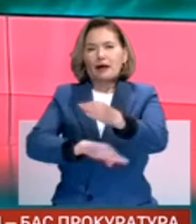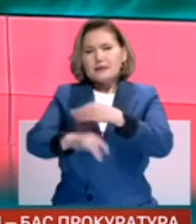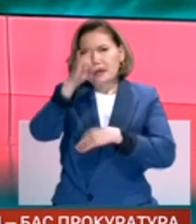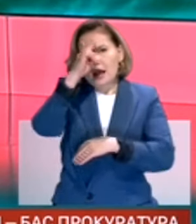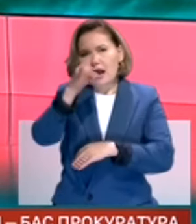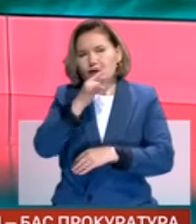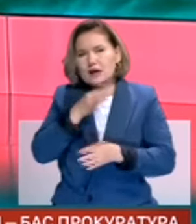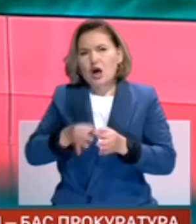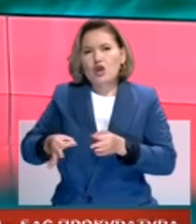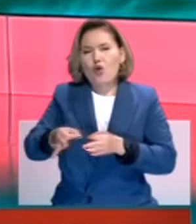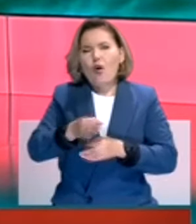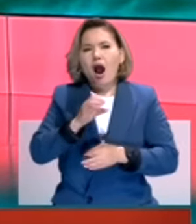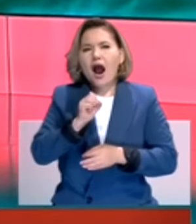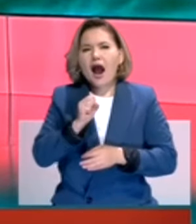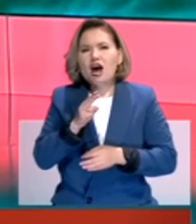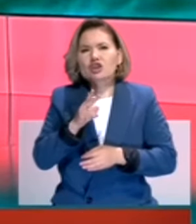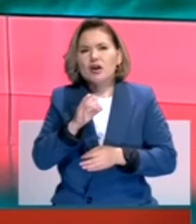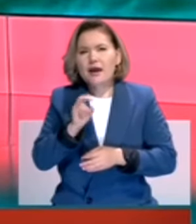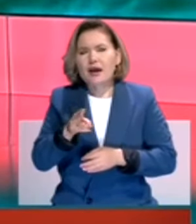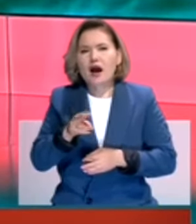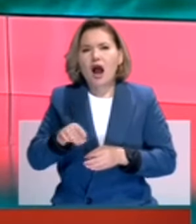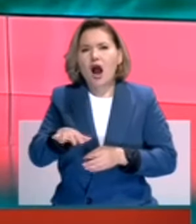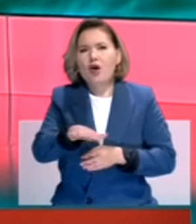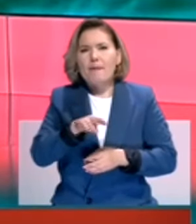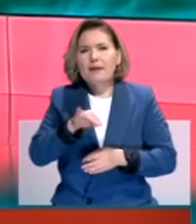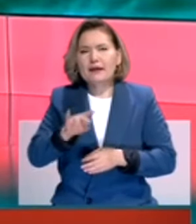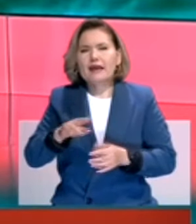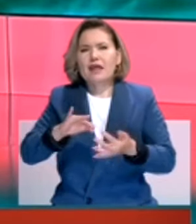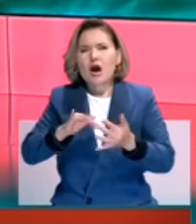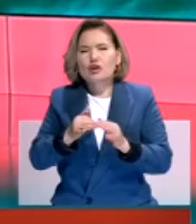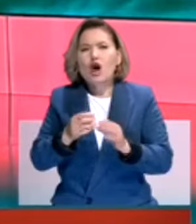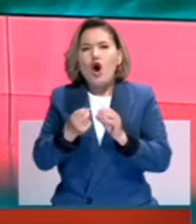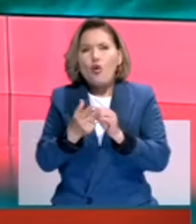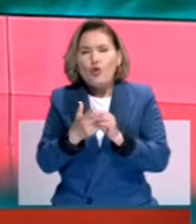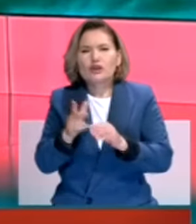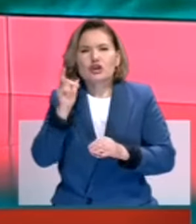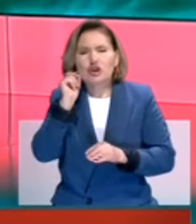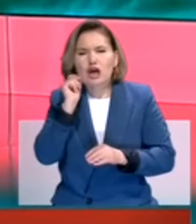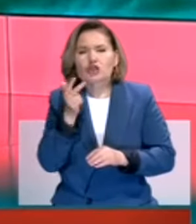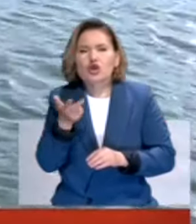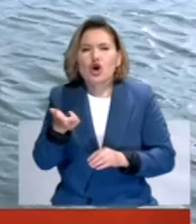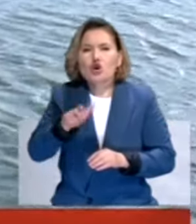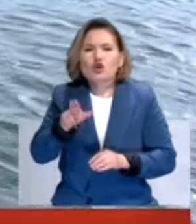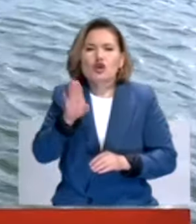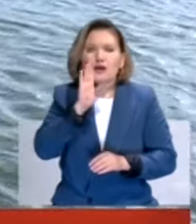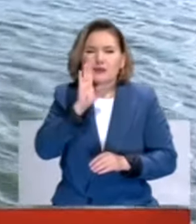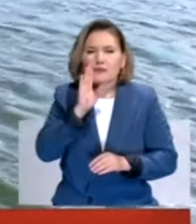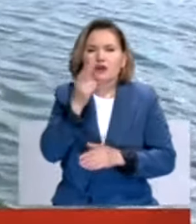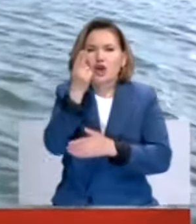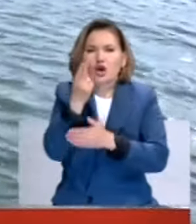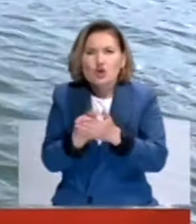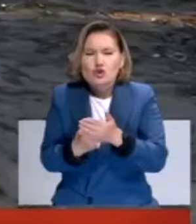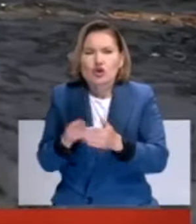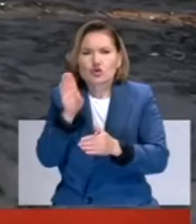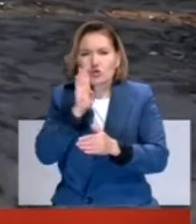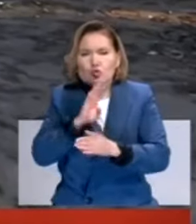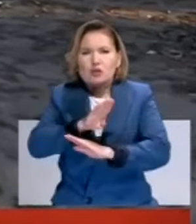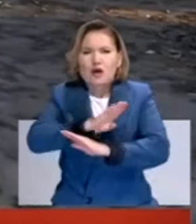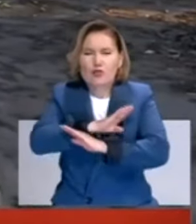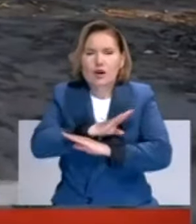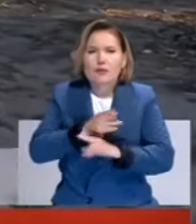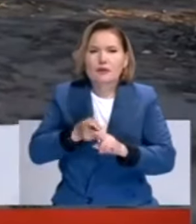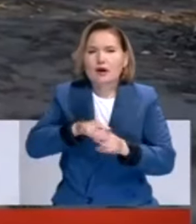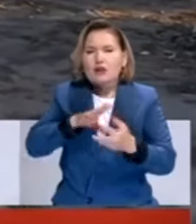Батыс Қазақстан облысы Ақжайық ауданы Мерген ауылында 13 жастағы 3 қыз бала суға батып кетті. Оқиға Жайық өзені жағасында